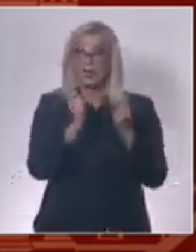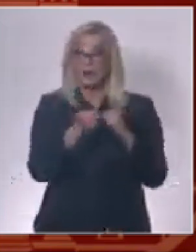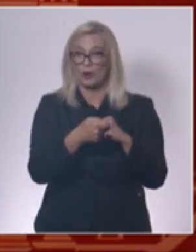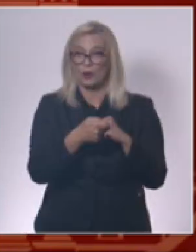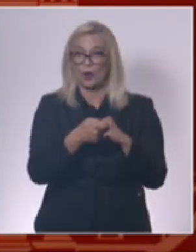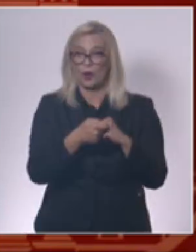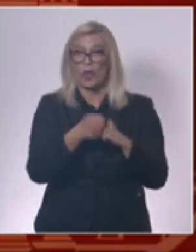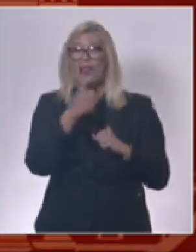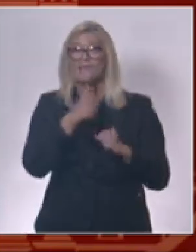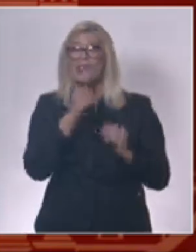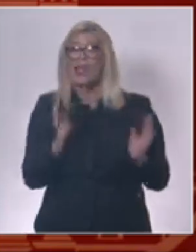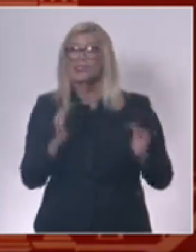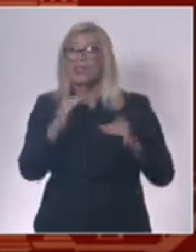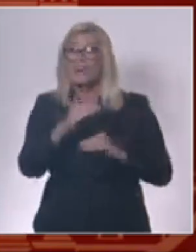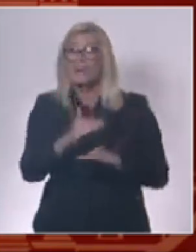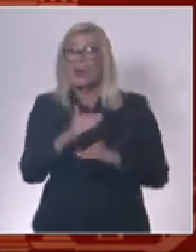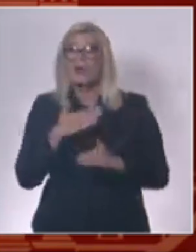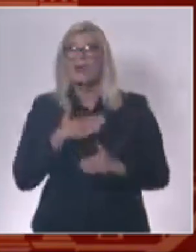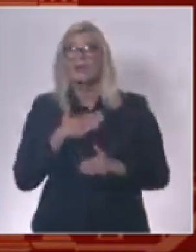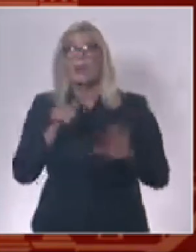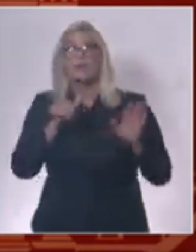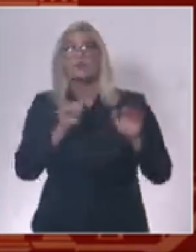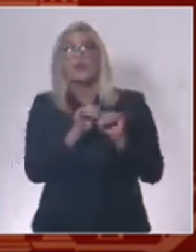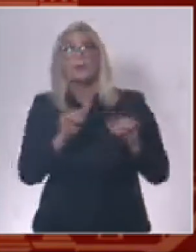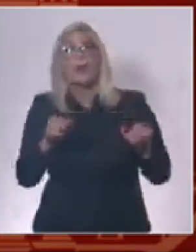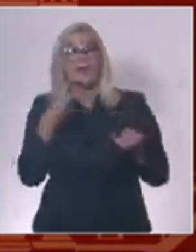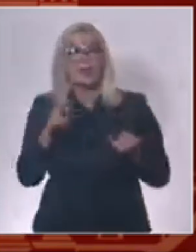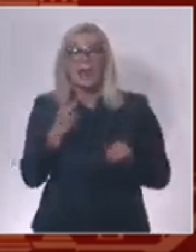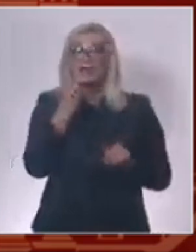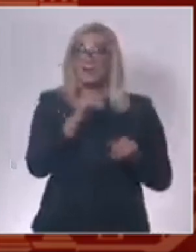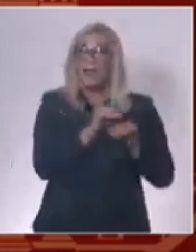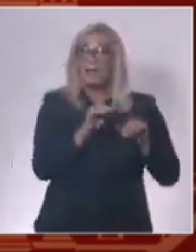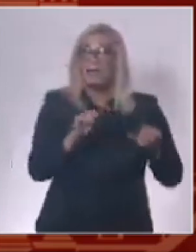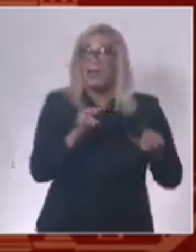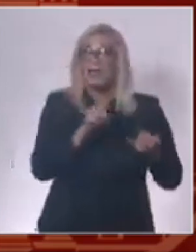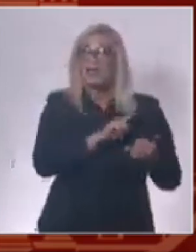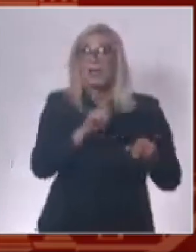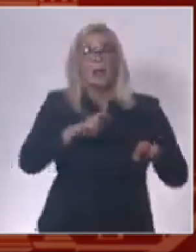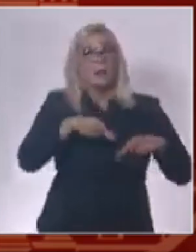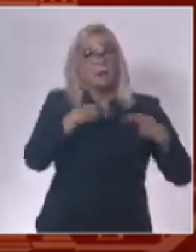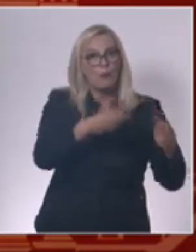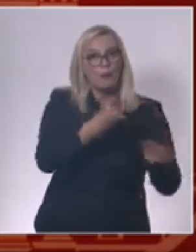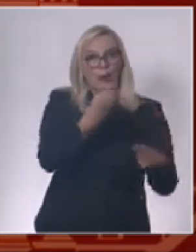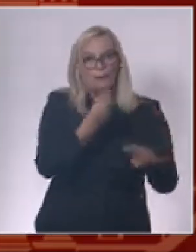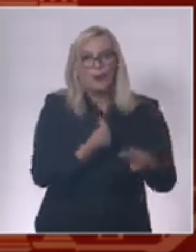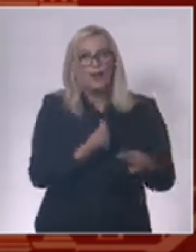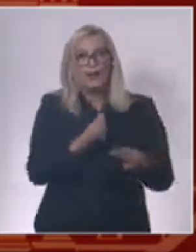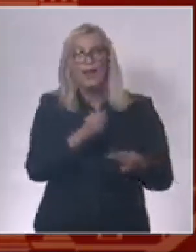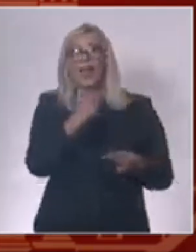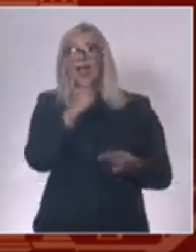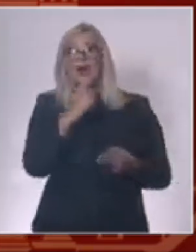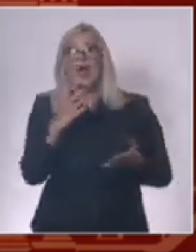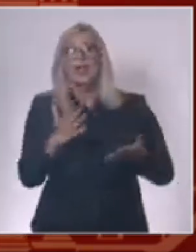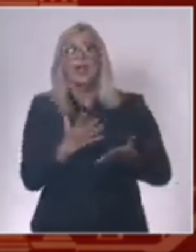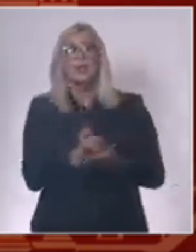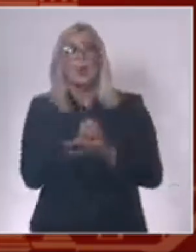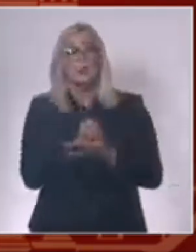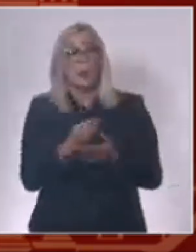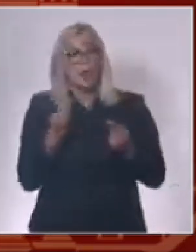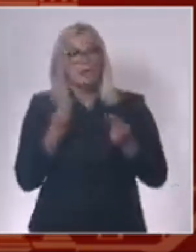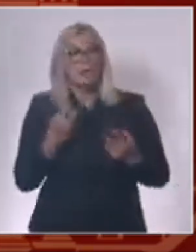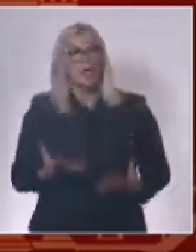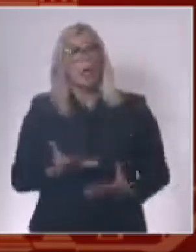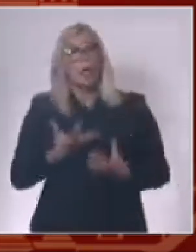со финансиски пакет од 6 милиарди евра, од кои 2 милиарди се грантови, економијата ќе добие значителна поддршка